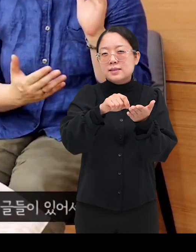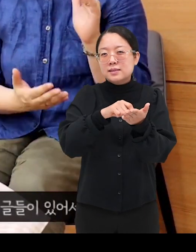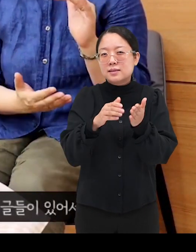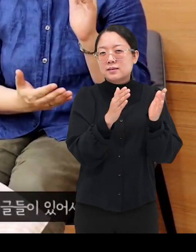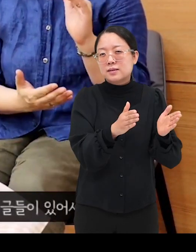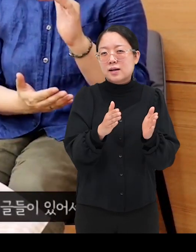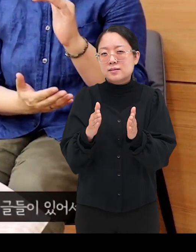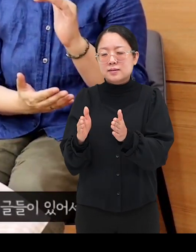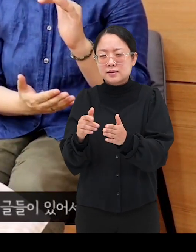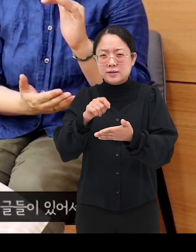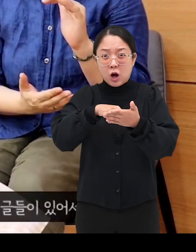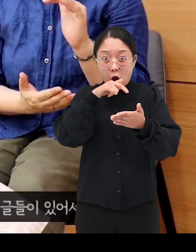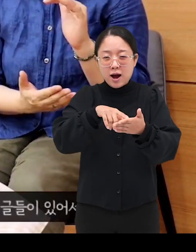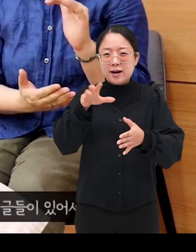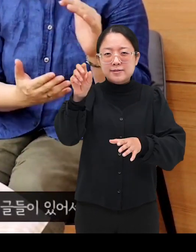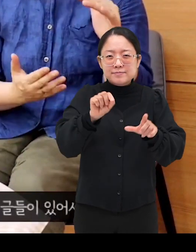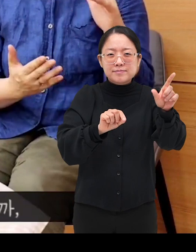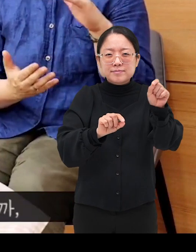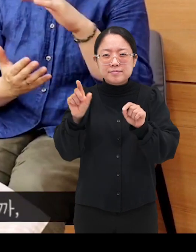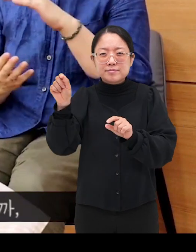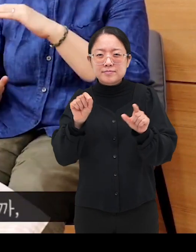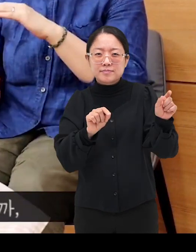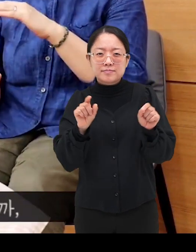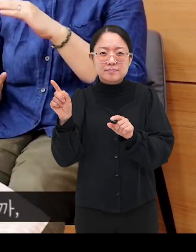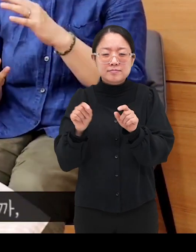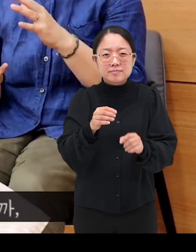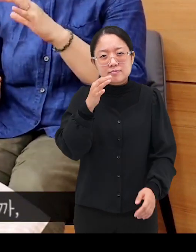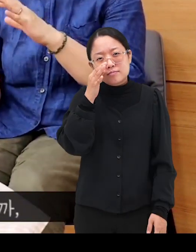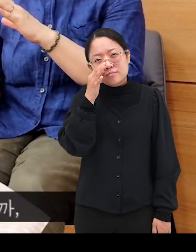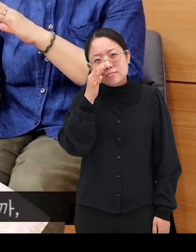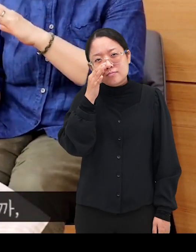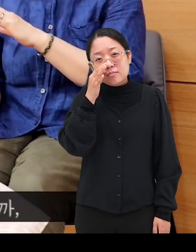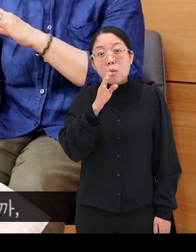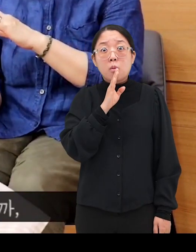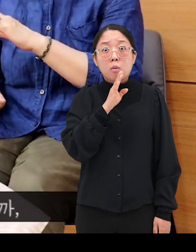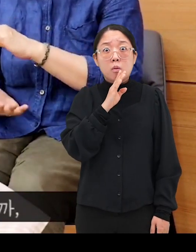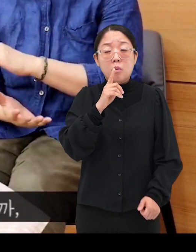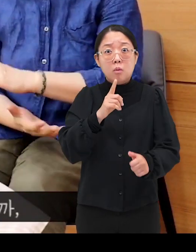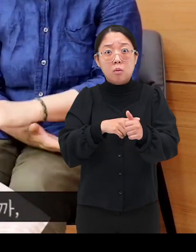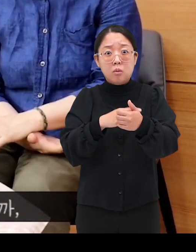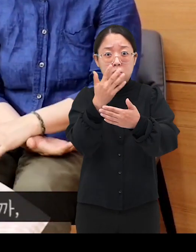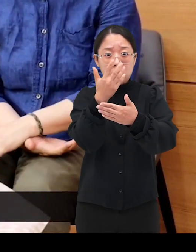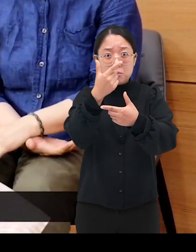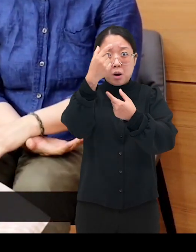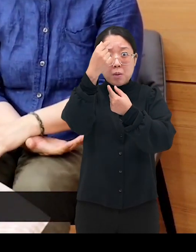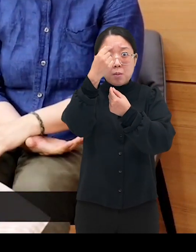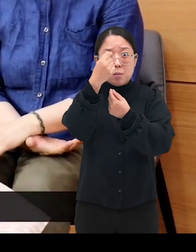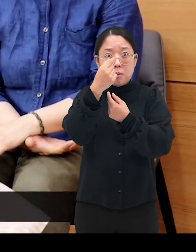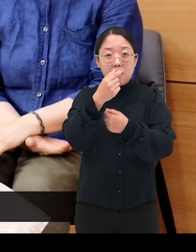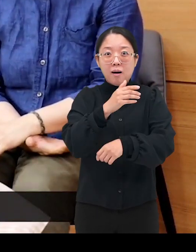이제 원래 이제 써놓은 글들이 있어서 그걸 이제 정리하는 식으로 이제 기록을 하다 보니까